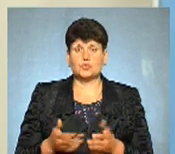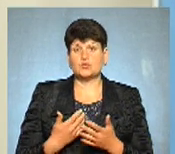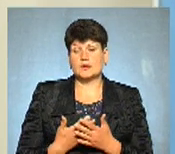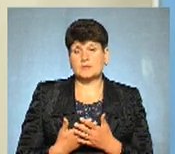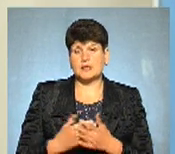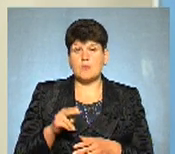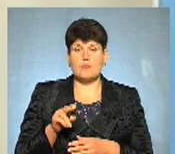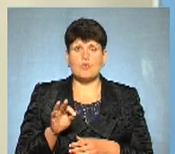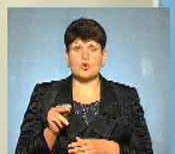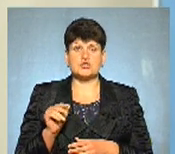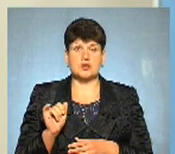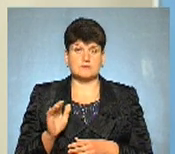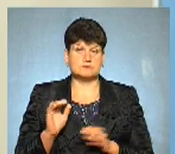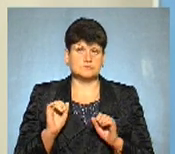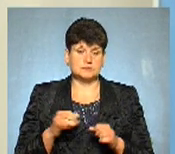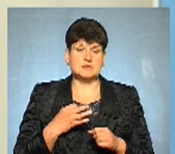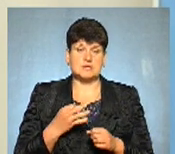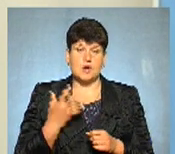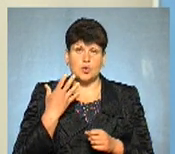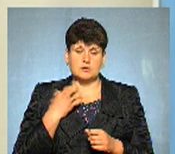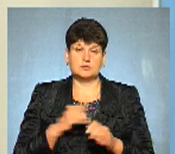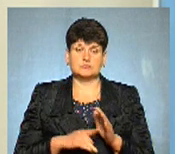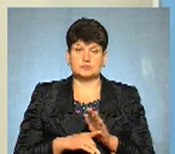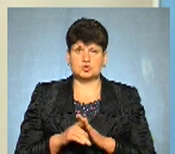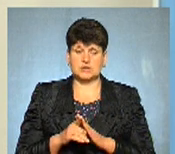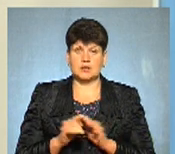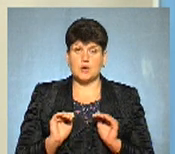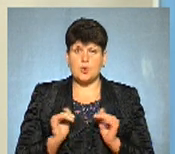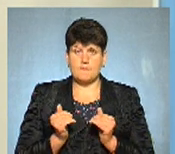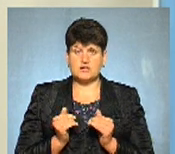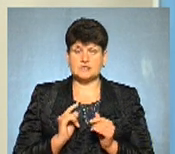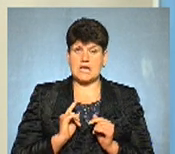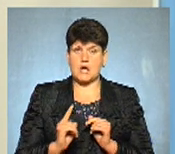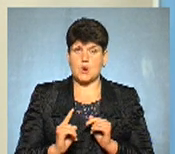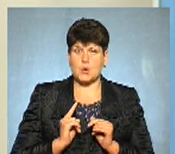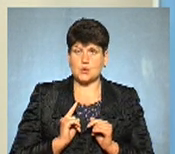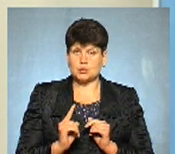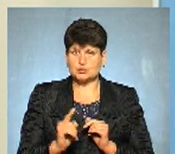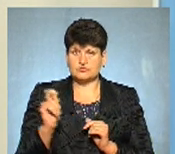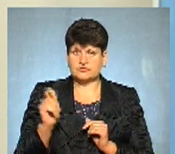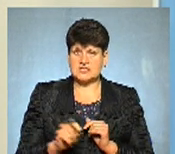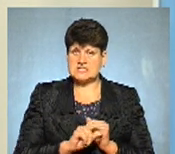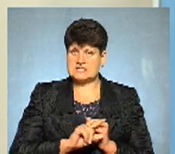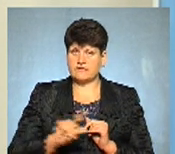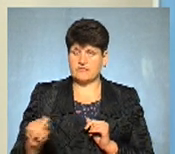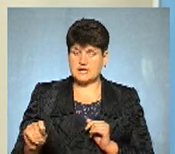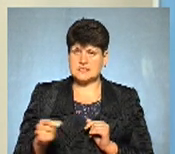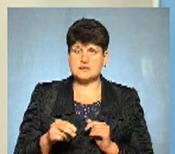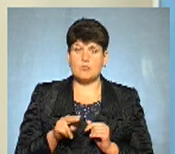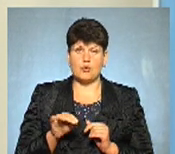прикладі Почаєва можемо розібрати, що коли ми ввели обмеження руху Почаєв, в'їзд і виїзд, так, з цієї